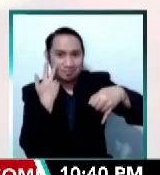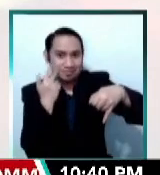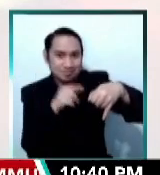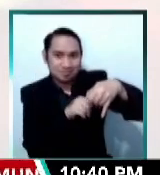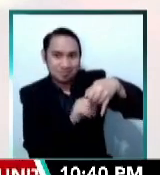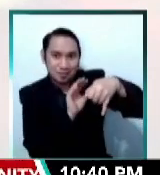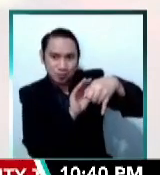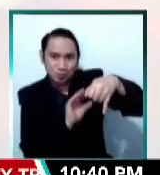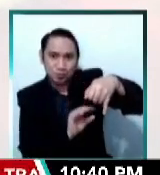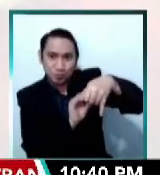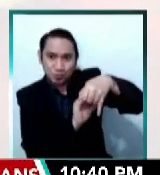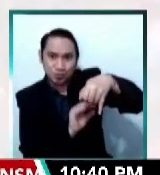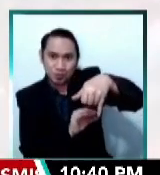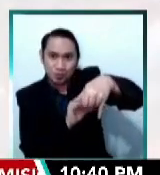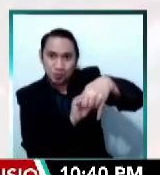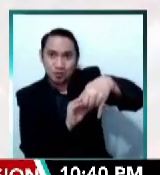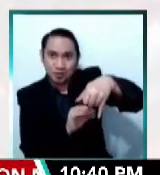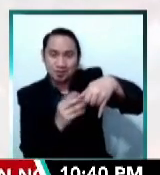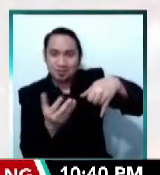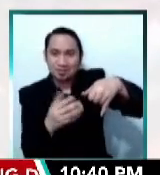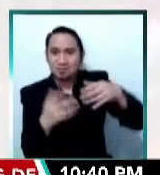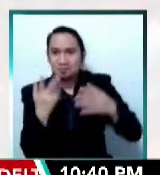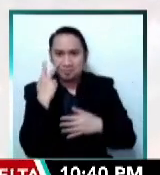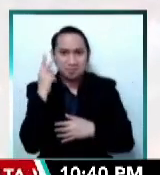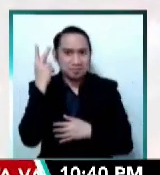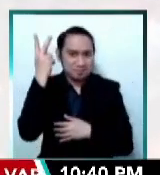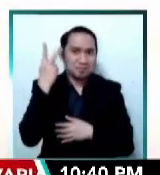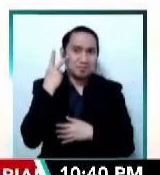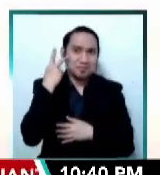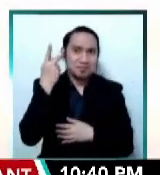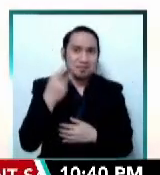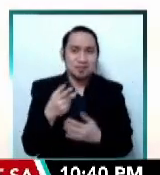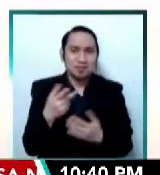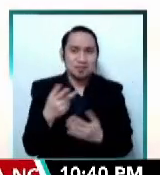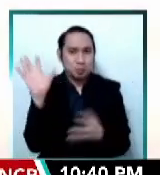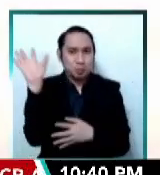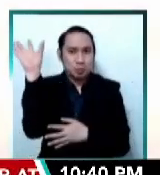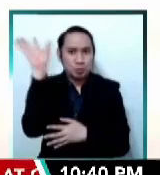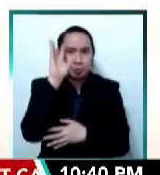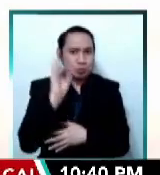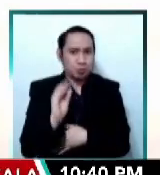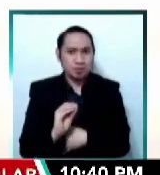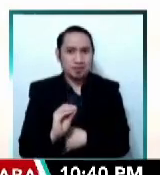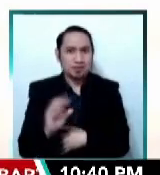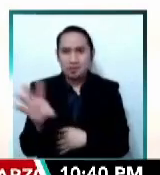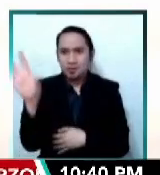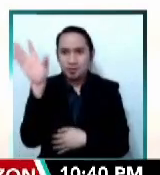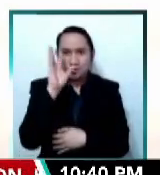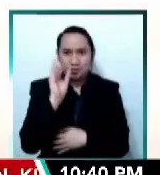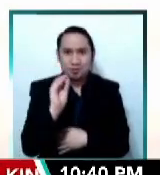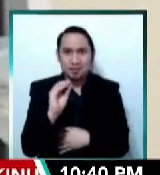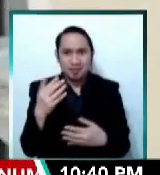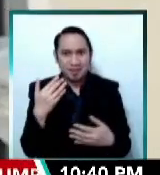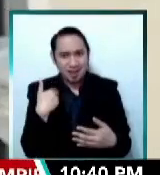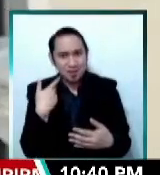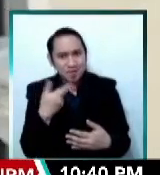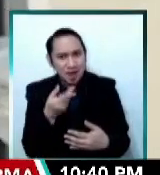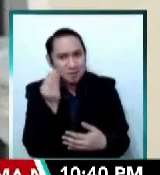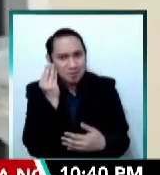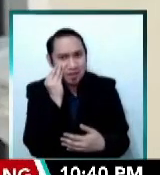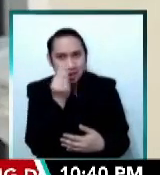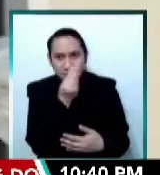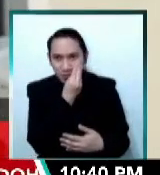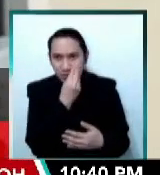and then shoes. Natuwa ako kasi parang it's so unusual and at the same time, real flowers kasi, although preserved,